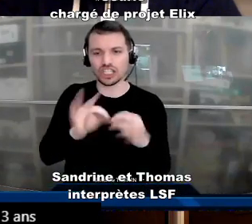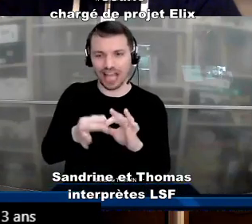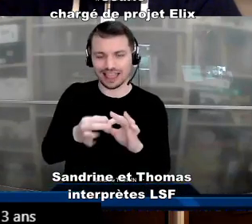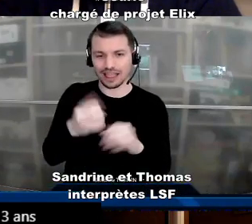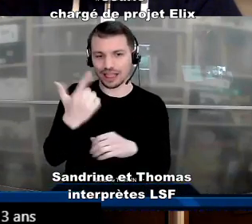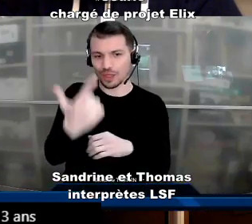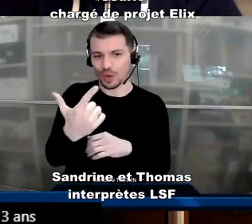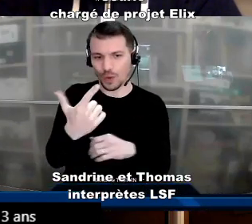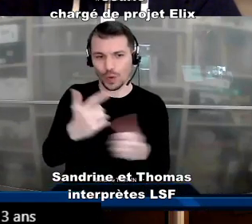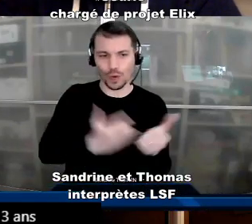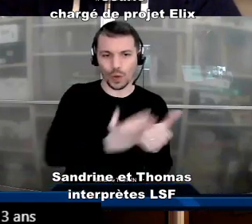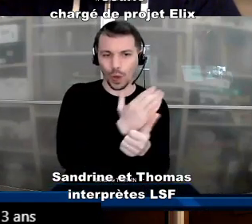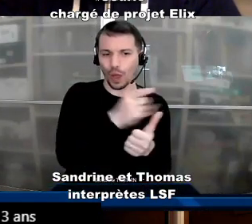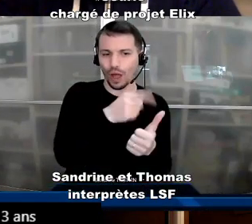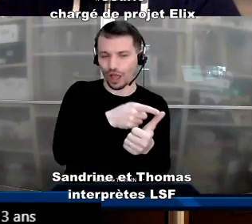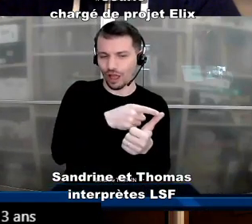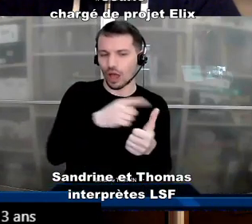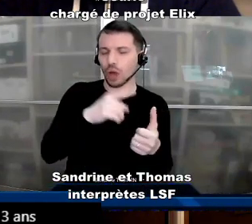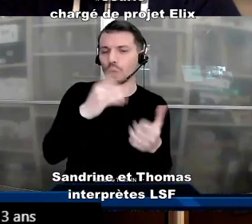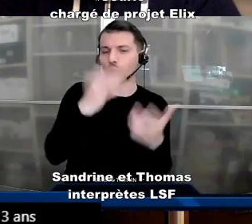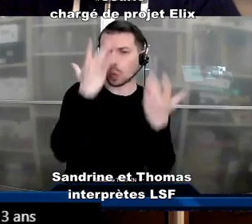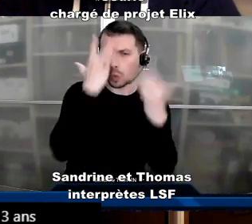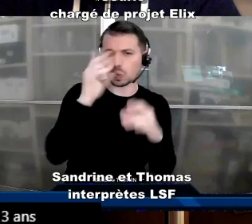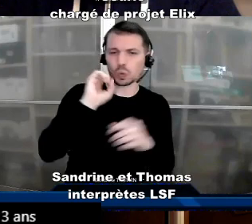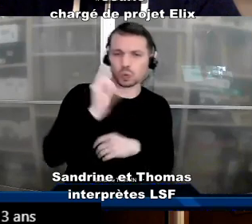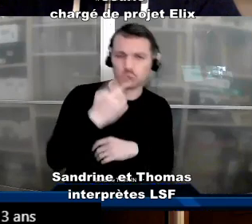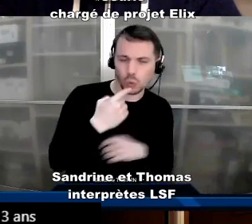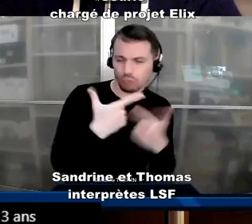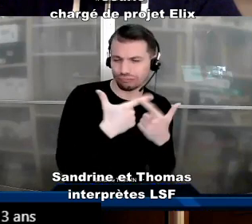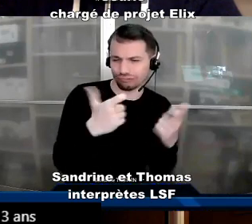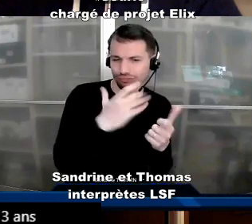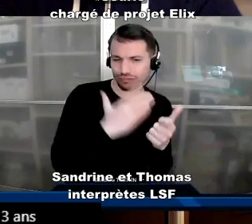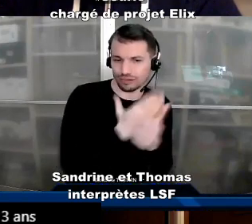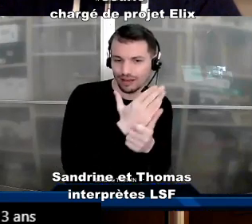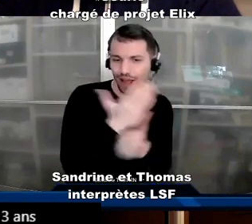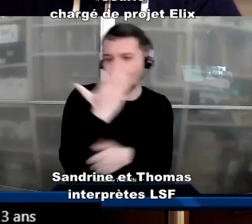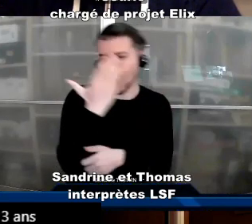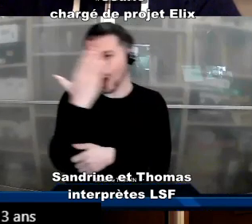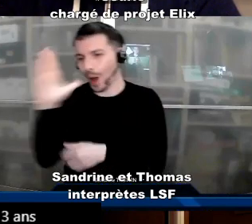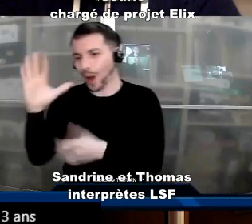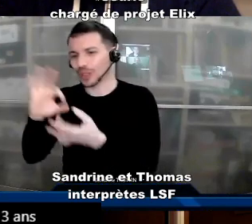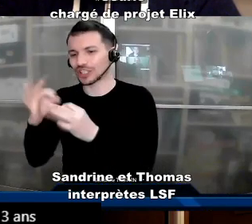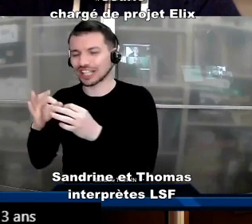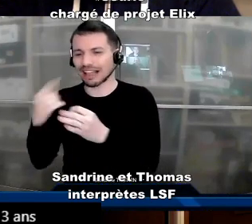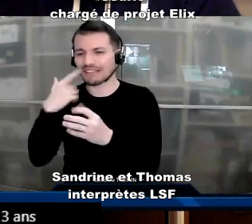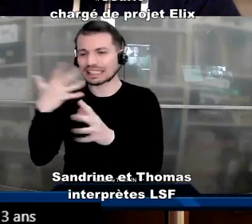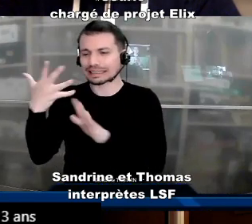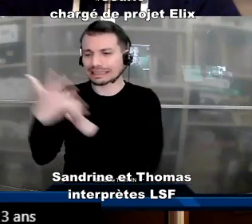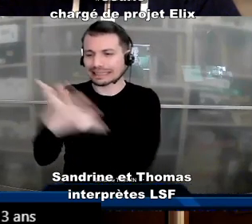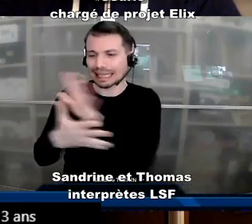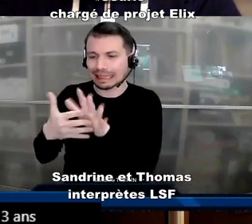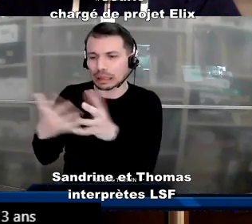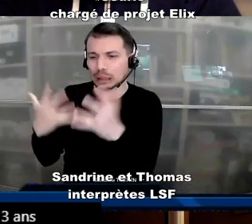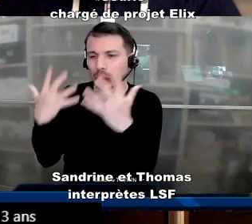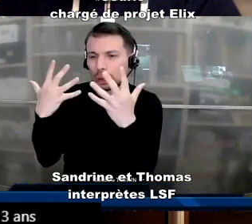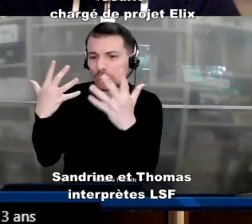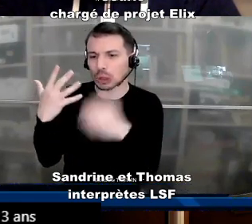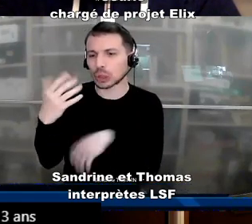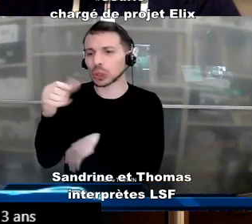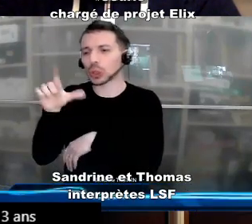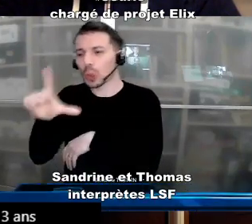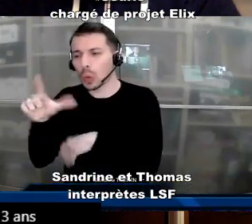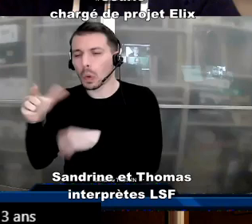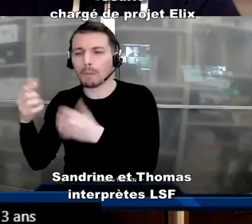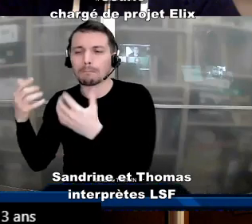va parler beaucoup de culture sourde, de faire des vlogs, etc. Et une autre chaîne qui s'appelle Signe de main, avec le 2, c'est avec le chiffre 2, Signe de